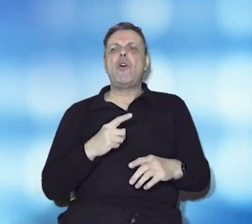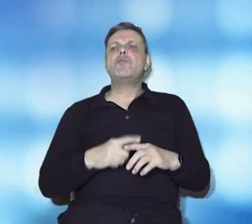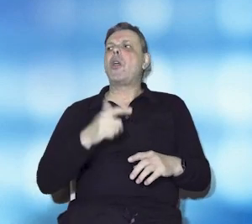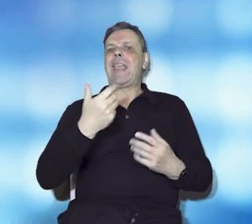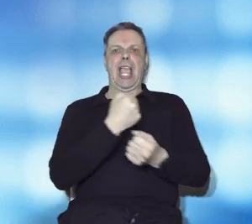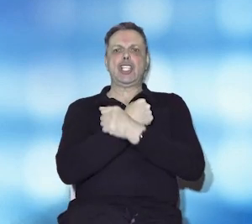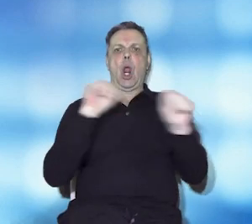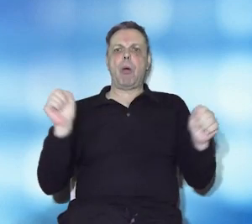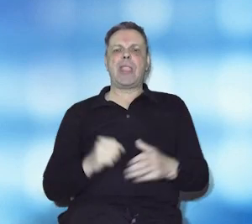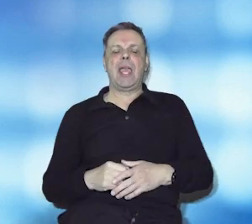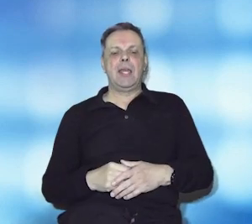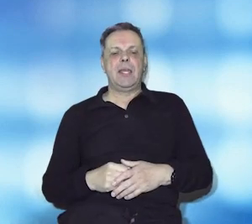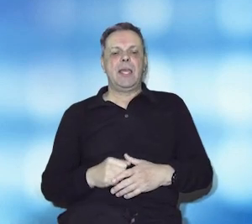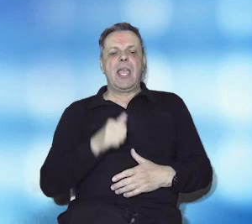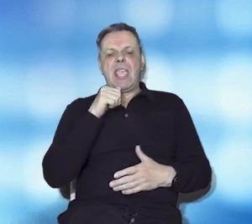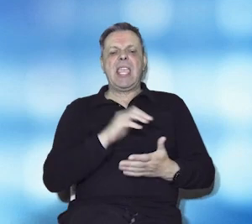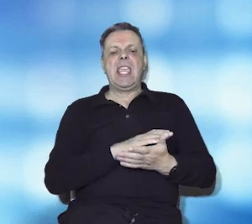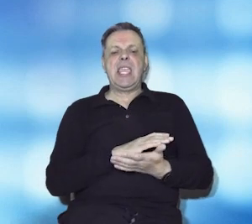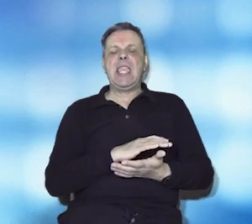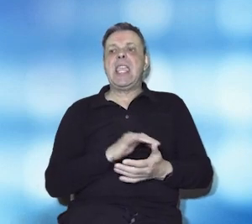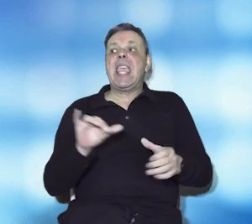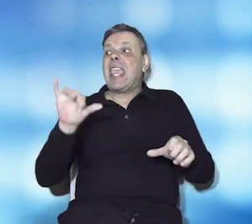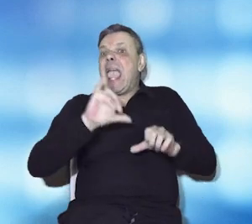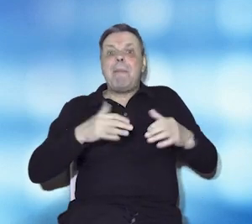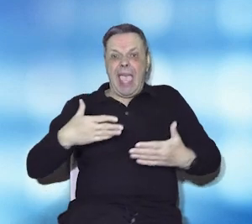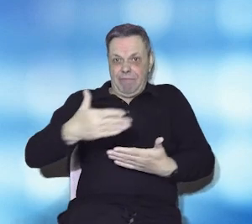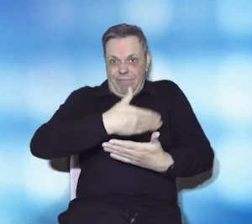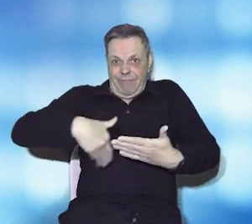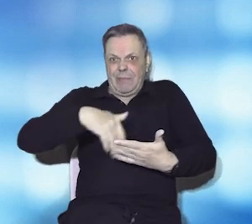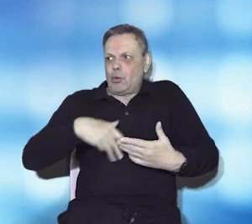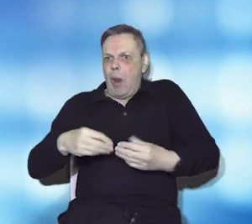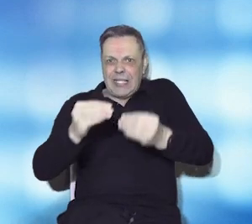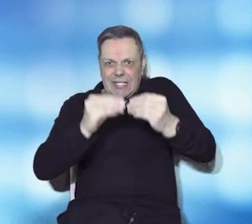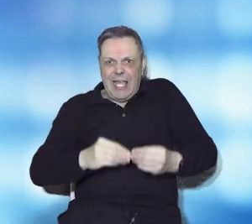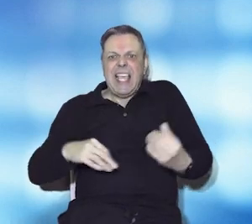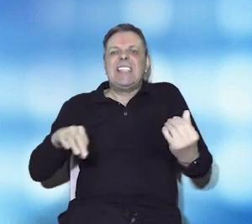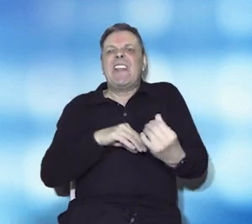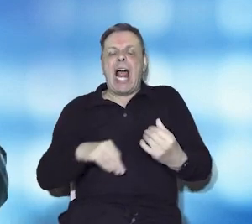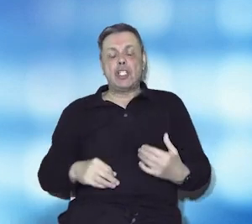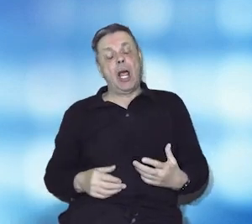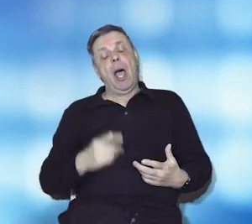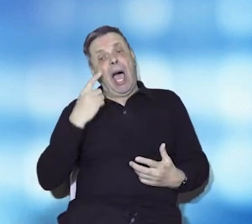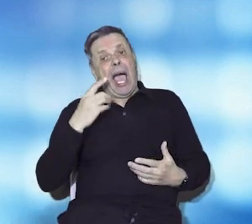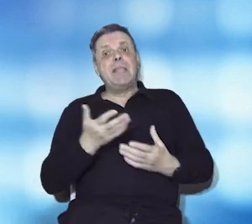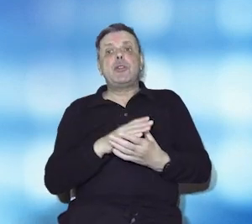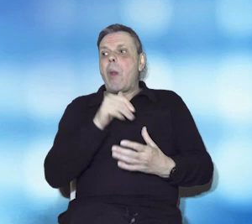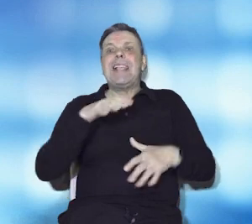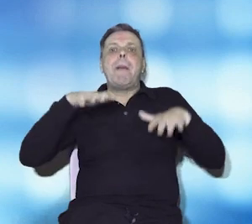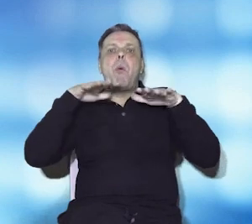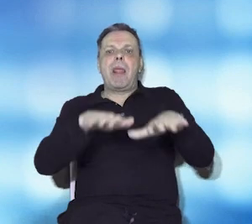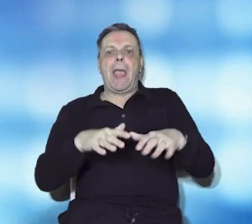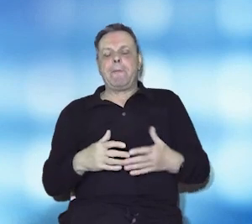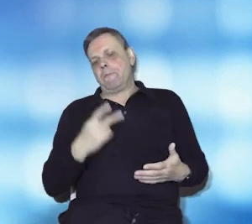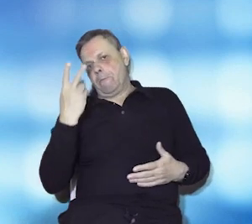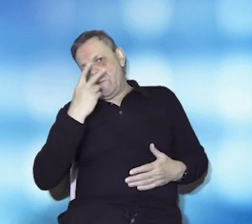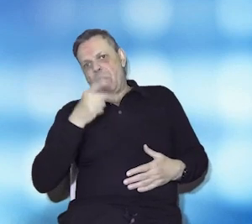slobode i jednostavno te neke kemije između nas, svirača, a i između nas i publike. Mm-hmm.